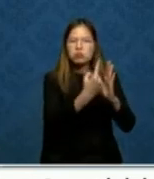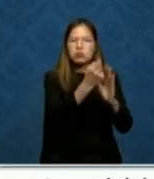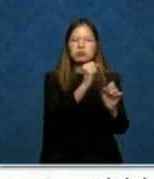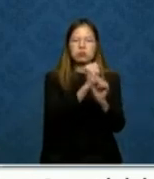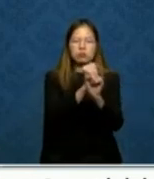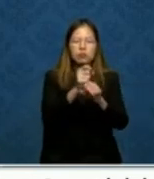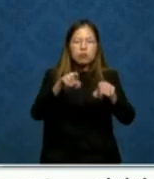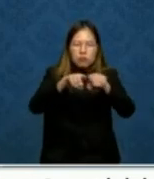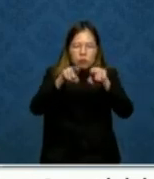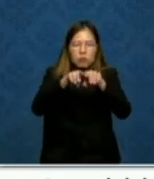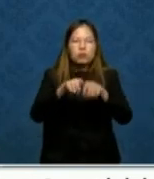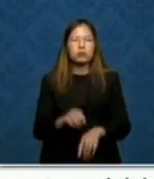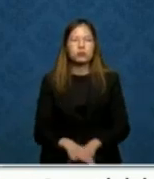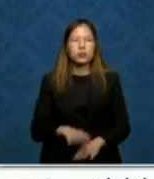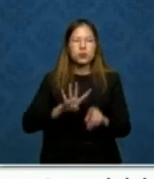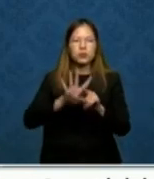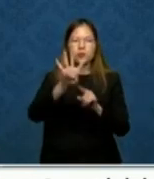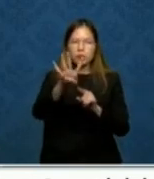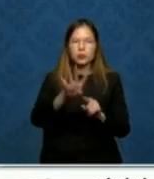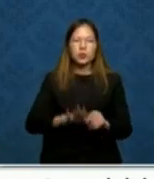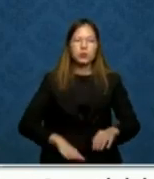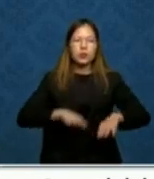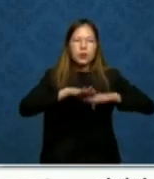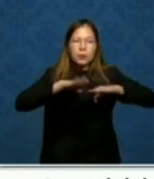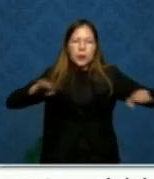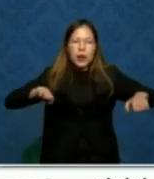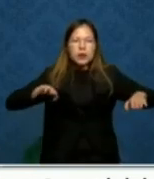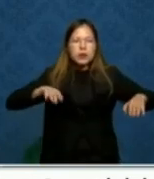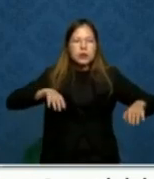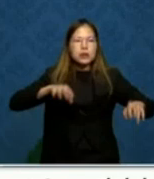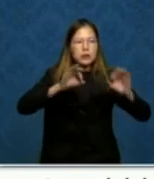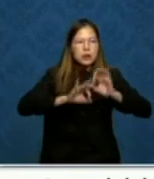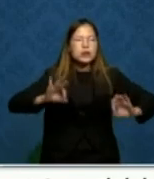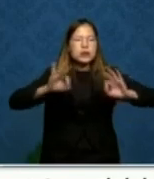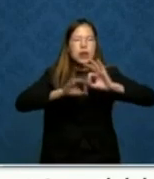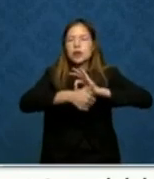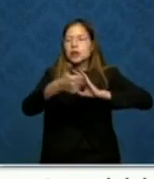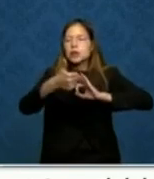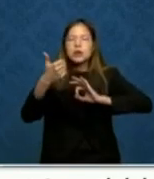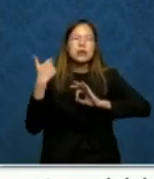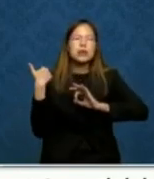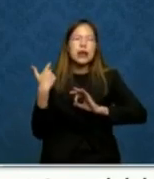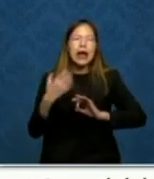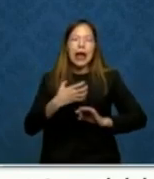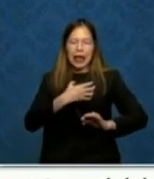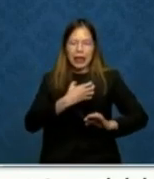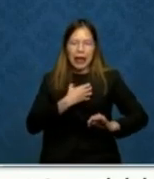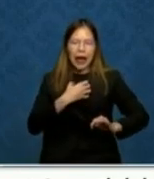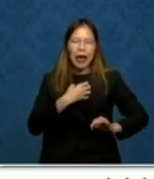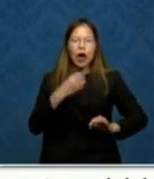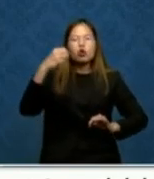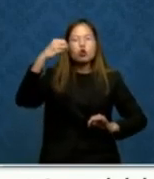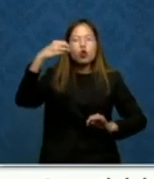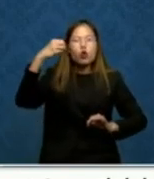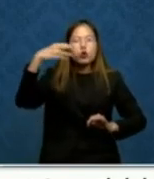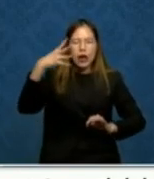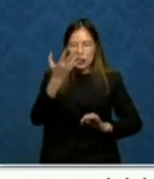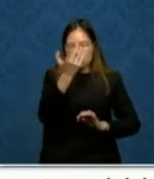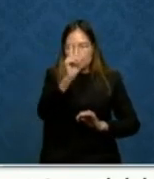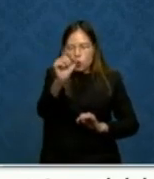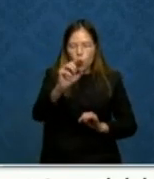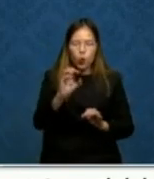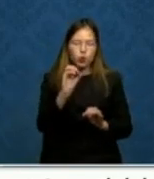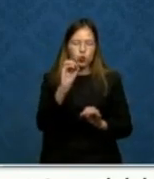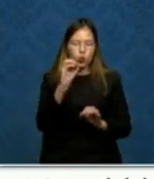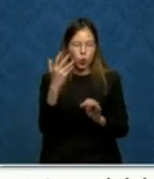เช่นเดียวกัน 4. มาตรการความจำเป็นอื่นๆอันนี้ผมอยากให้ทุกคนดอกจันนะฮะสิทธิ์ที่จะ